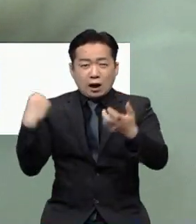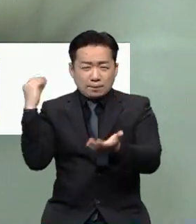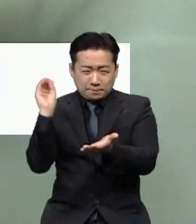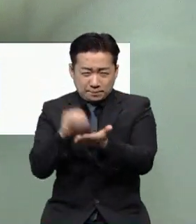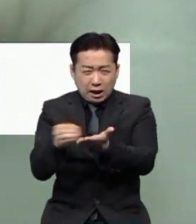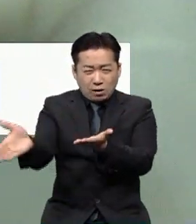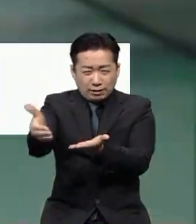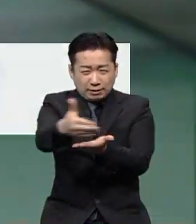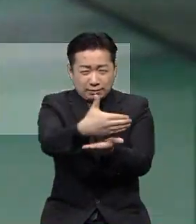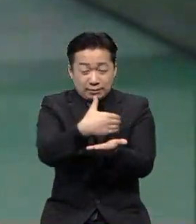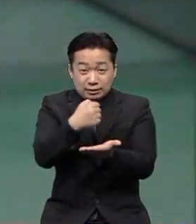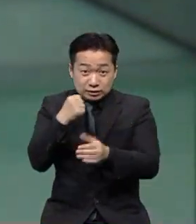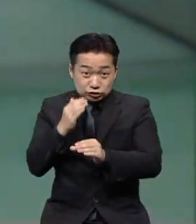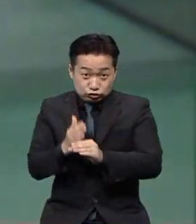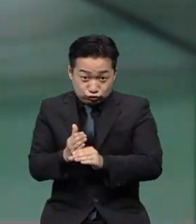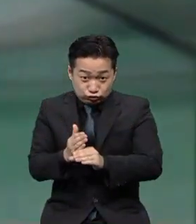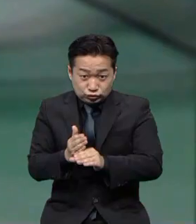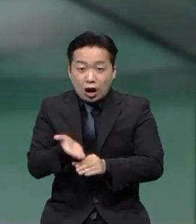수거하고 있습니다.